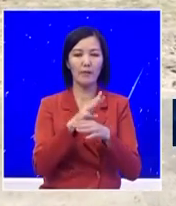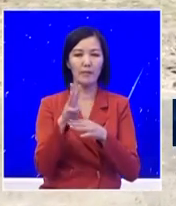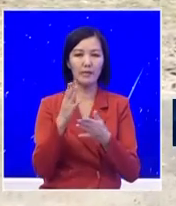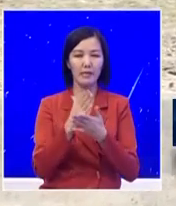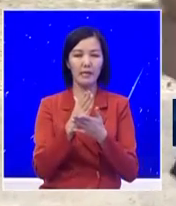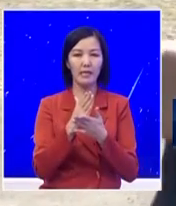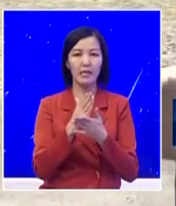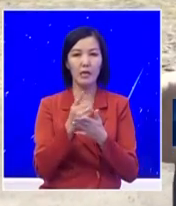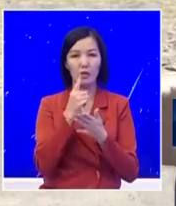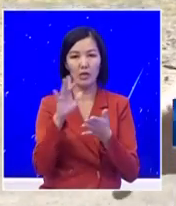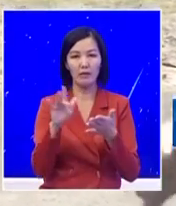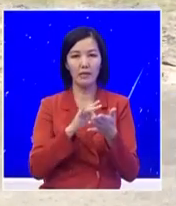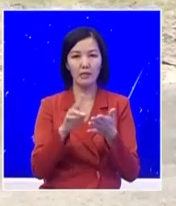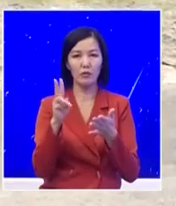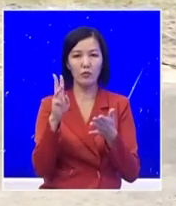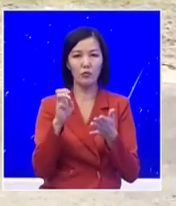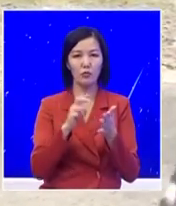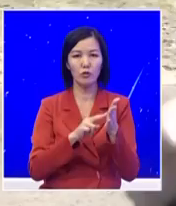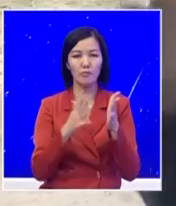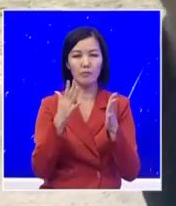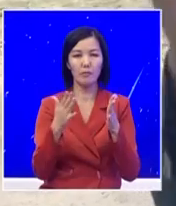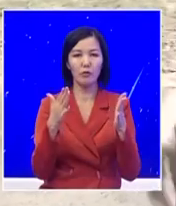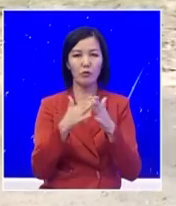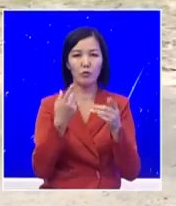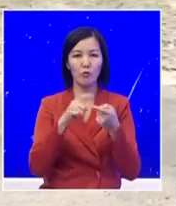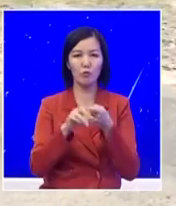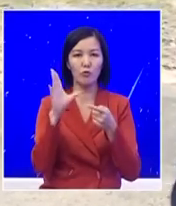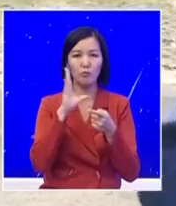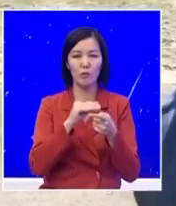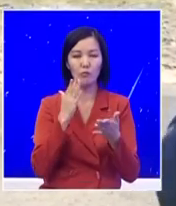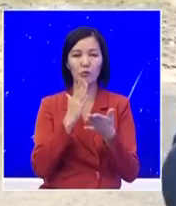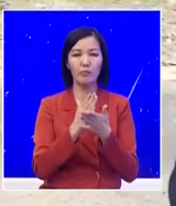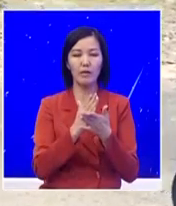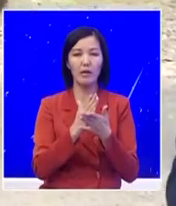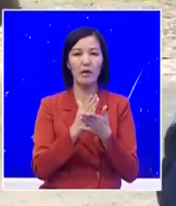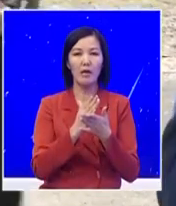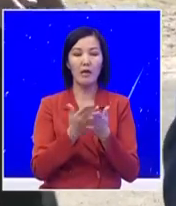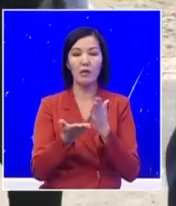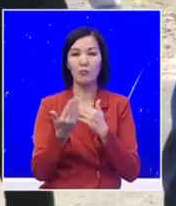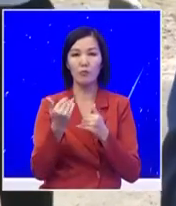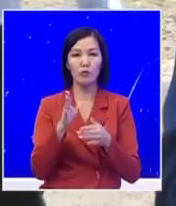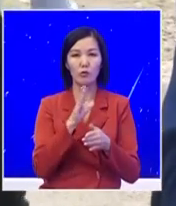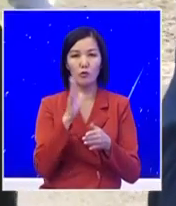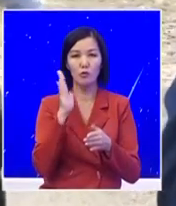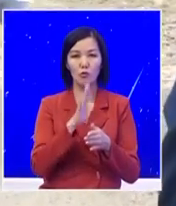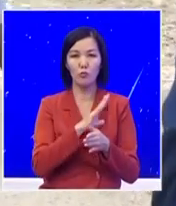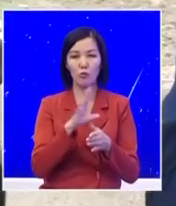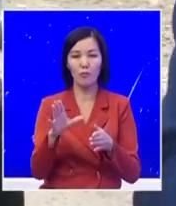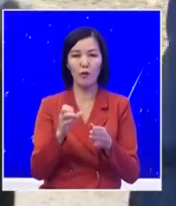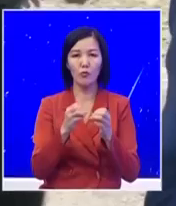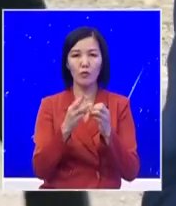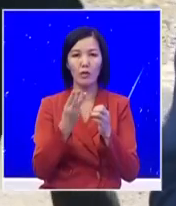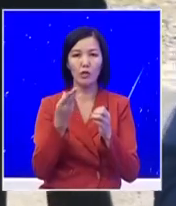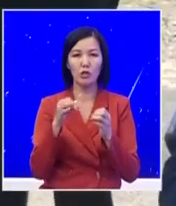ғана есептедік, 375 абонентке су тартуға мүмкіндік бар. Мұнда негізі мүлде су болмаған. 12 шақырымнан құбыр тартылды.